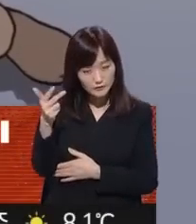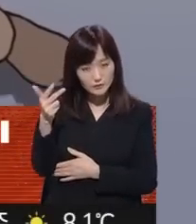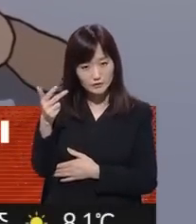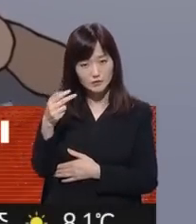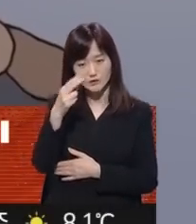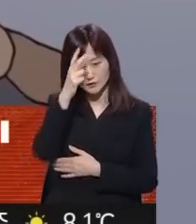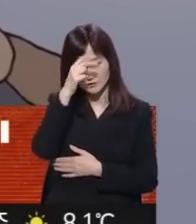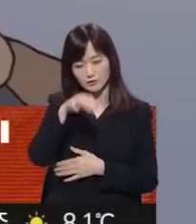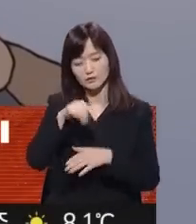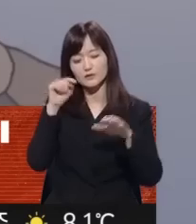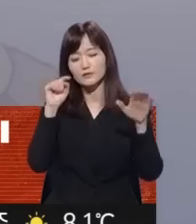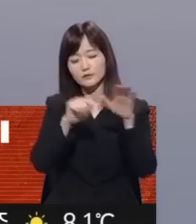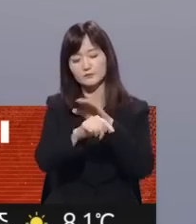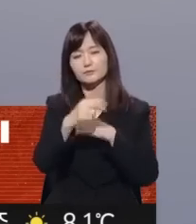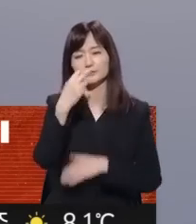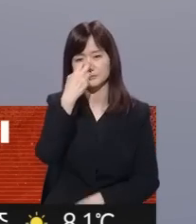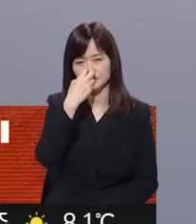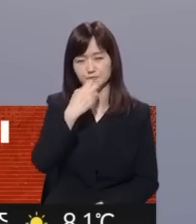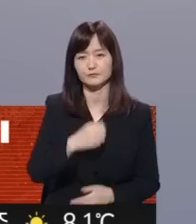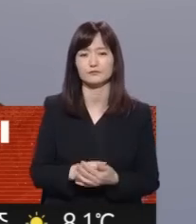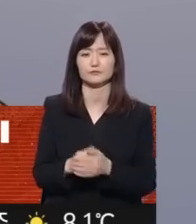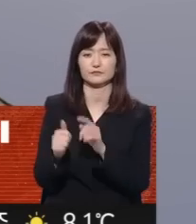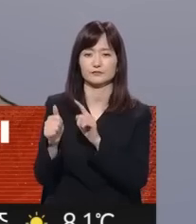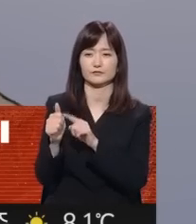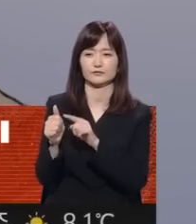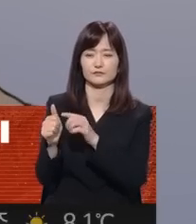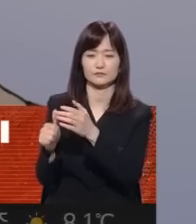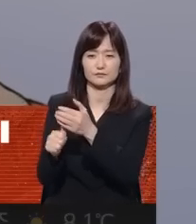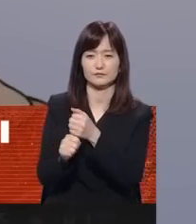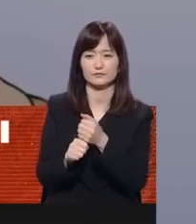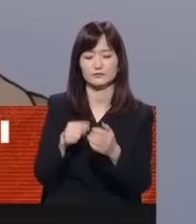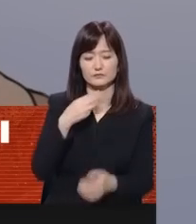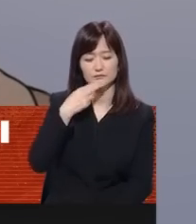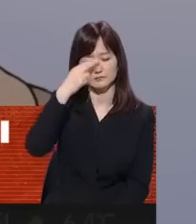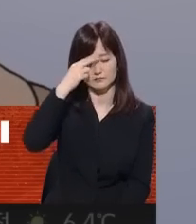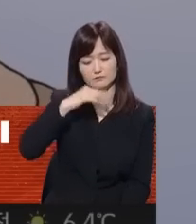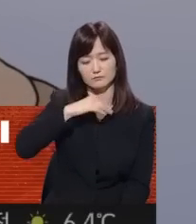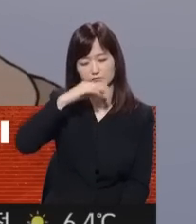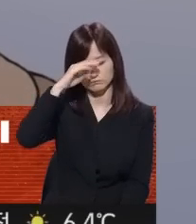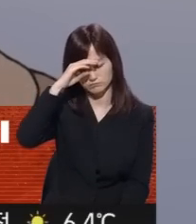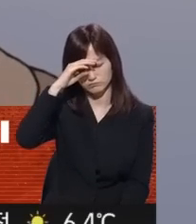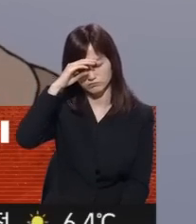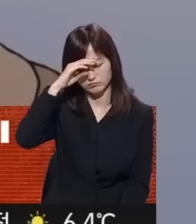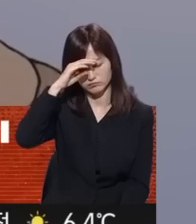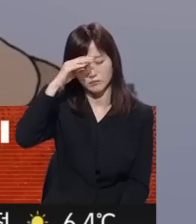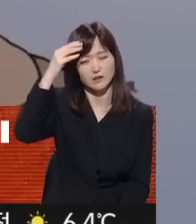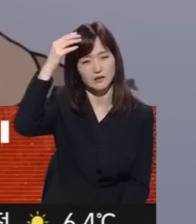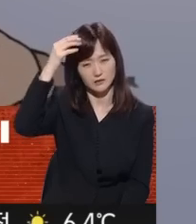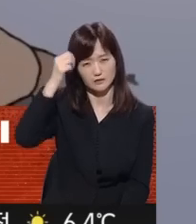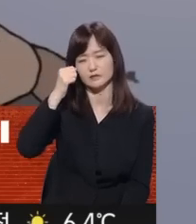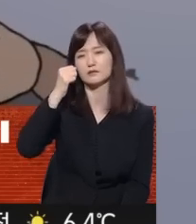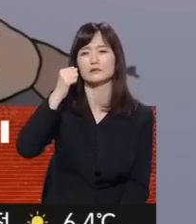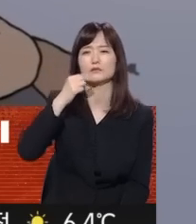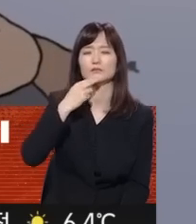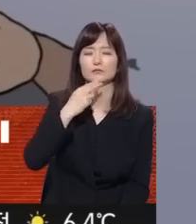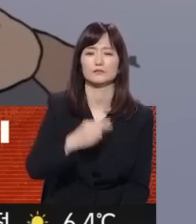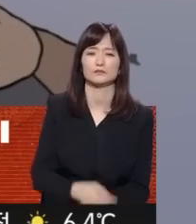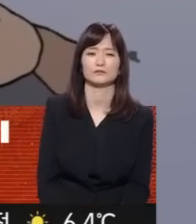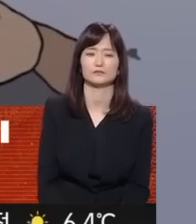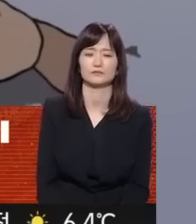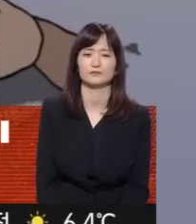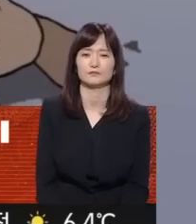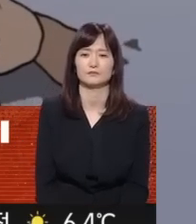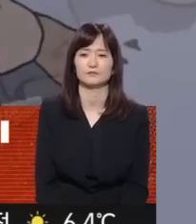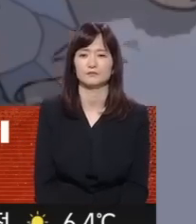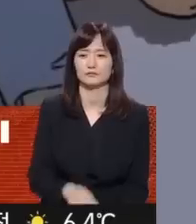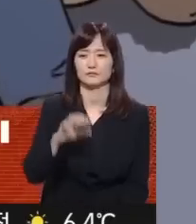받았다고 합니다 경찰에 붙잡힌이 남성은 술에 취해서 기억이 안 난다 우리가 늘 전과의 보도처럼 많이 듣던 얘기죠